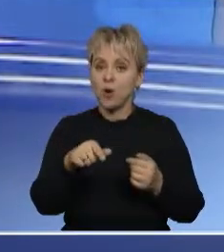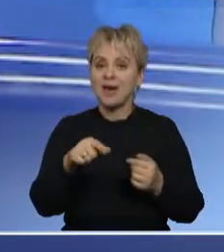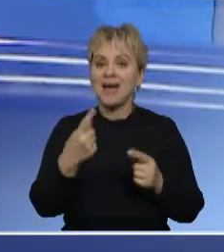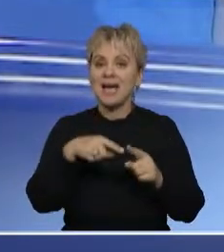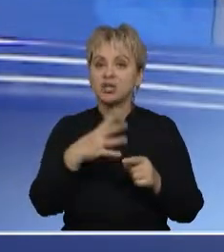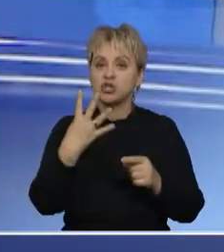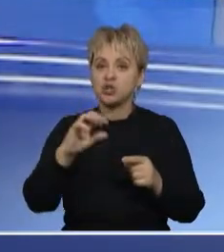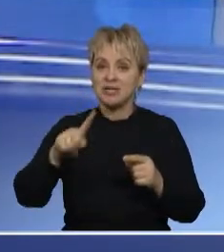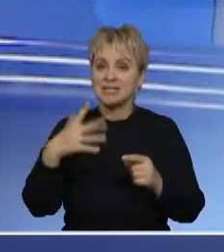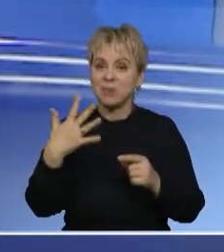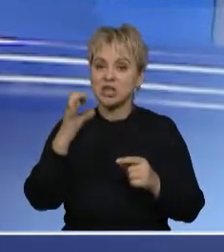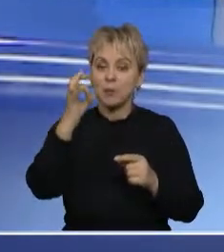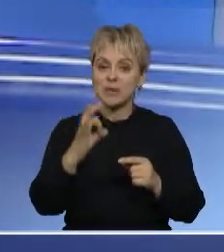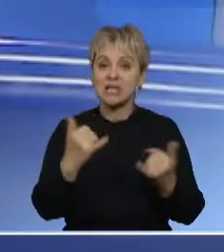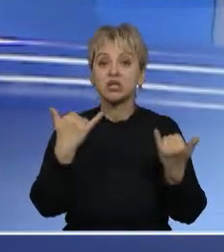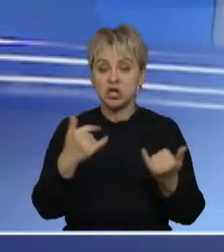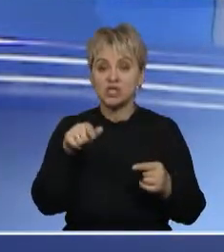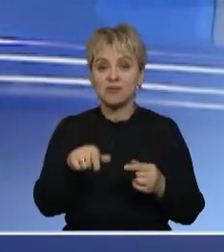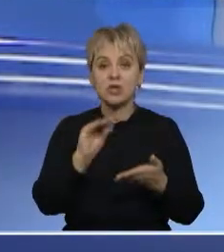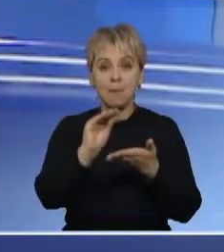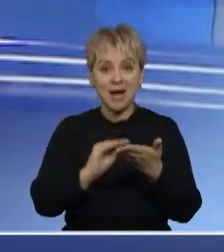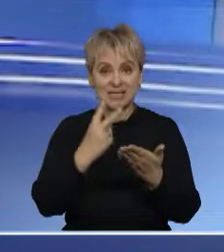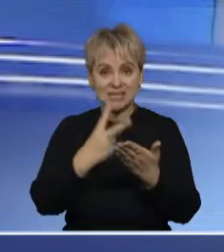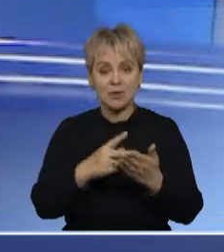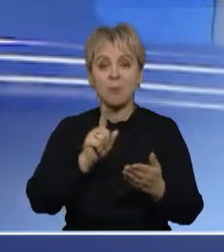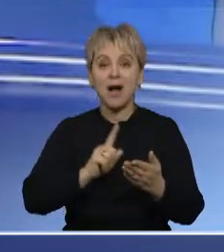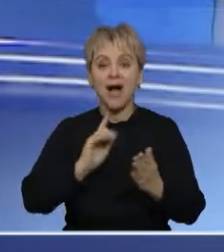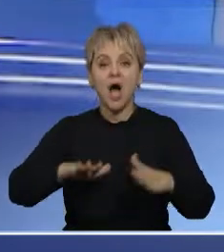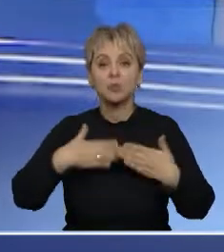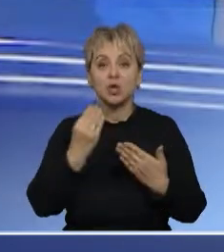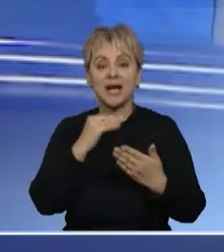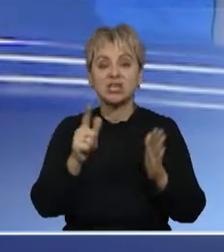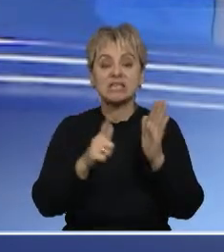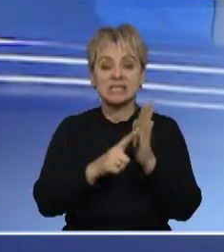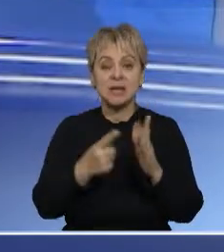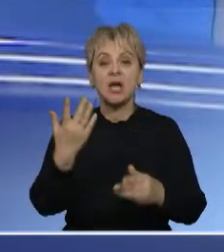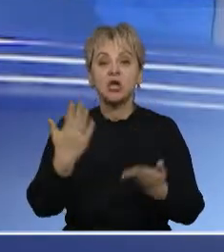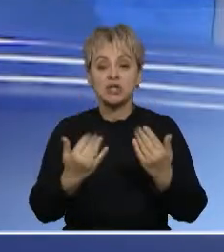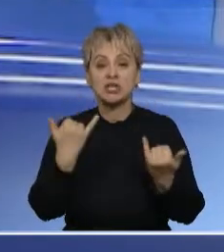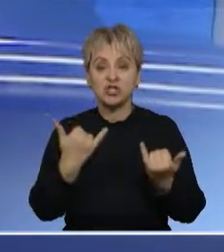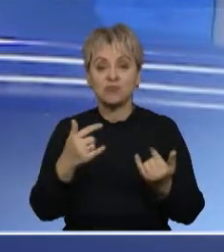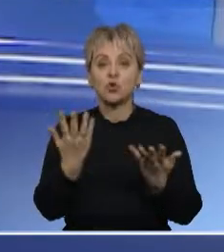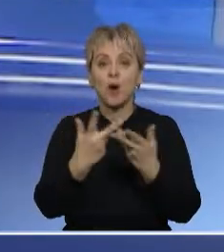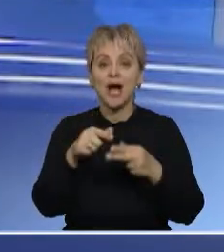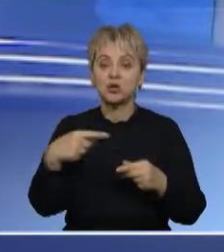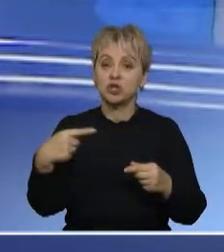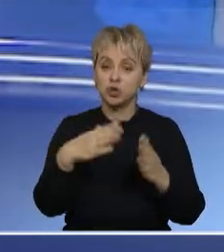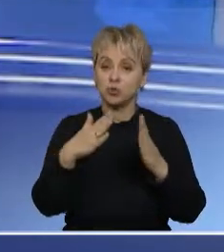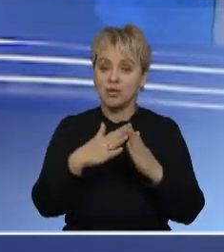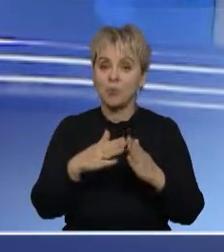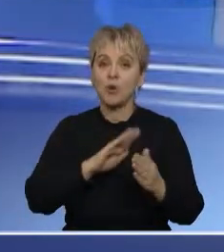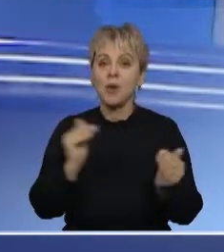это 4,5%. А на сегодня данный показатель у нас пока обращение по качеству 7. То есть если к сегодняшнему количеству, к 1000 домов, там